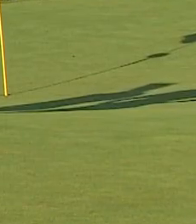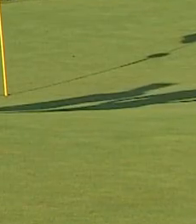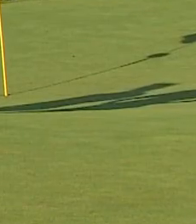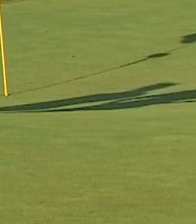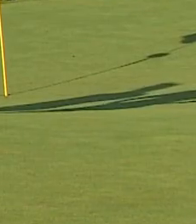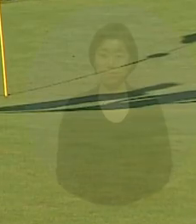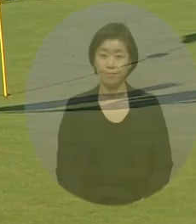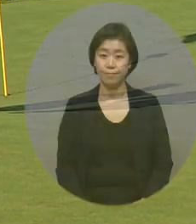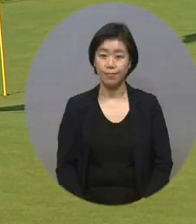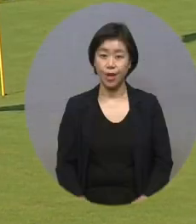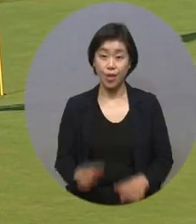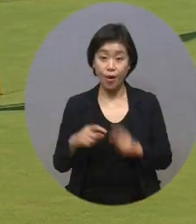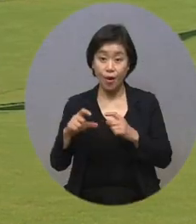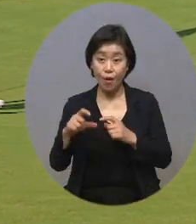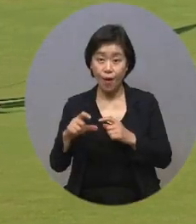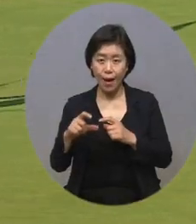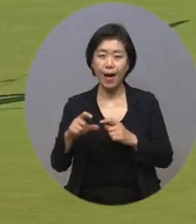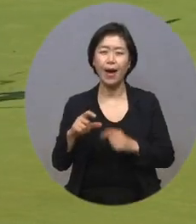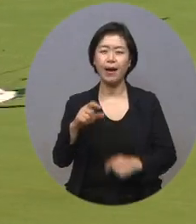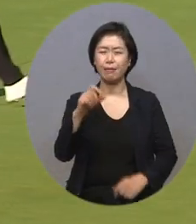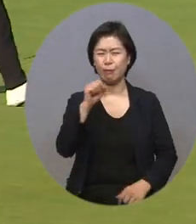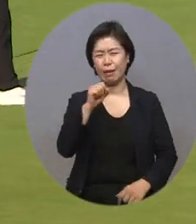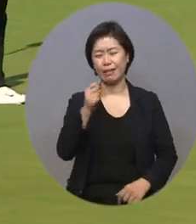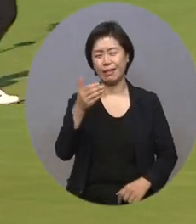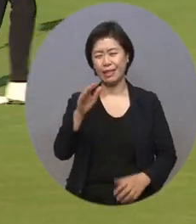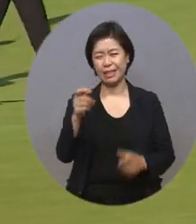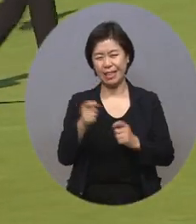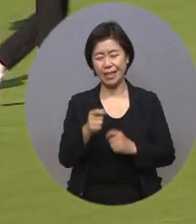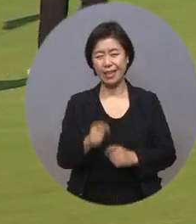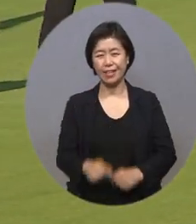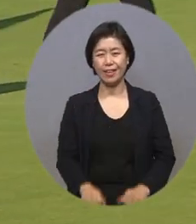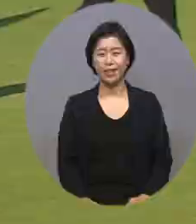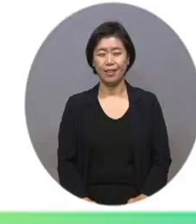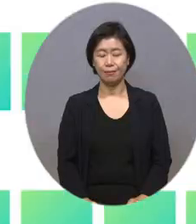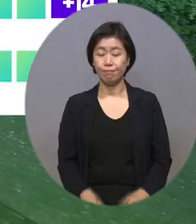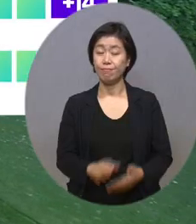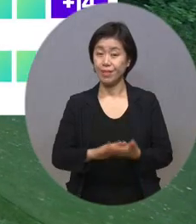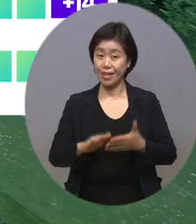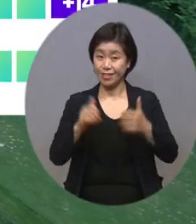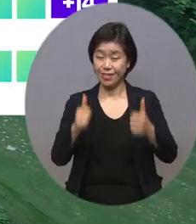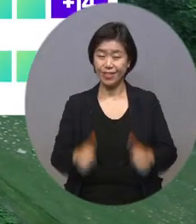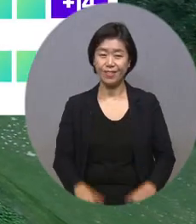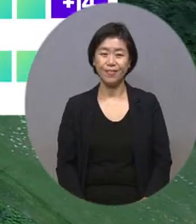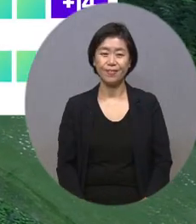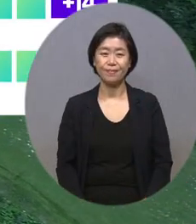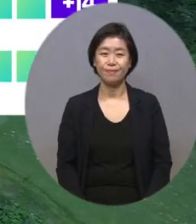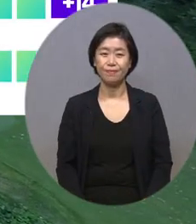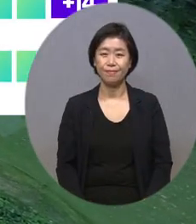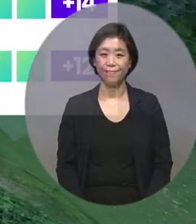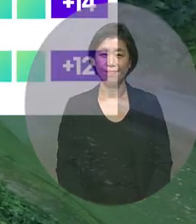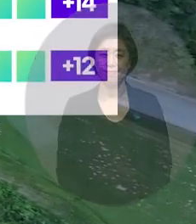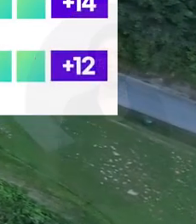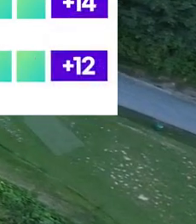좋다. 고고고. 아, 오케이. 다 짧아. 나이스. 화이팅 화이팅.